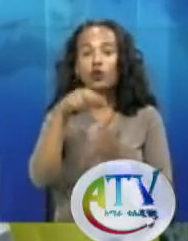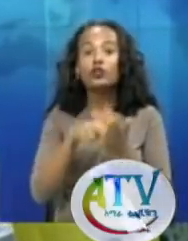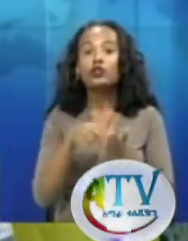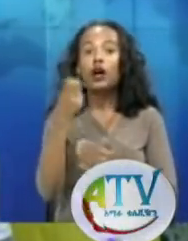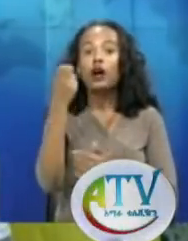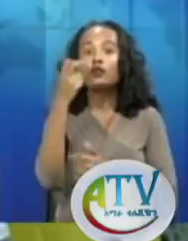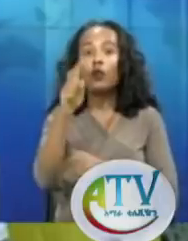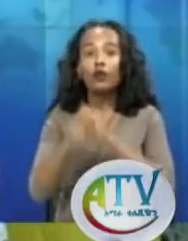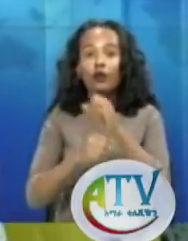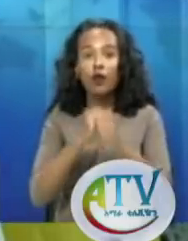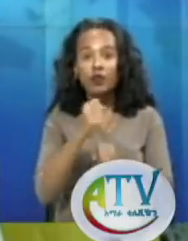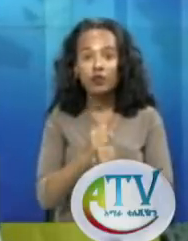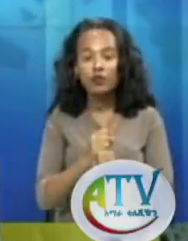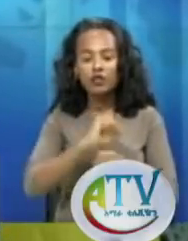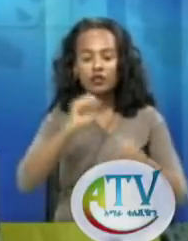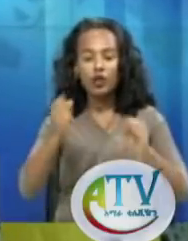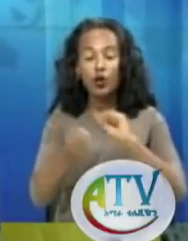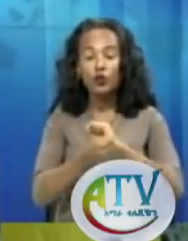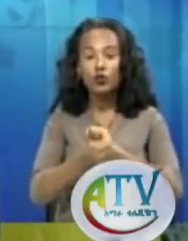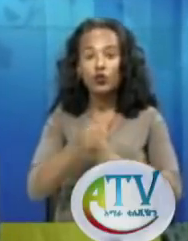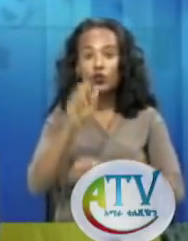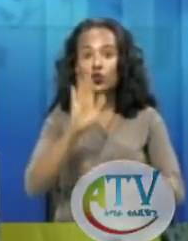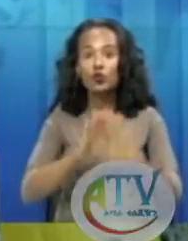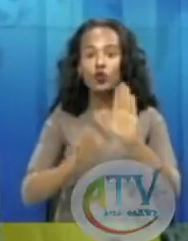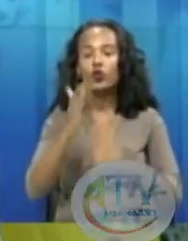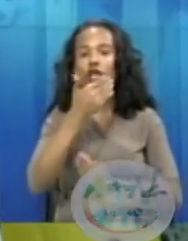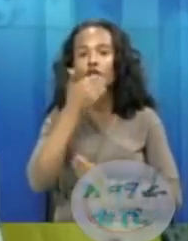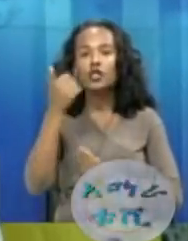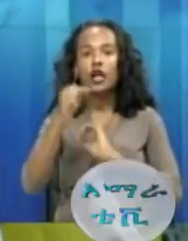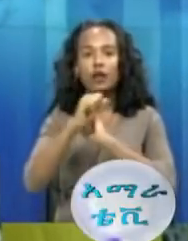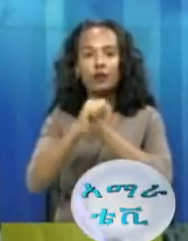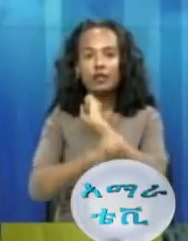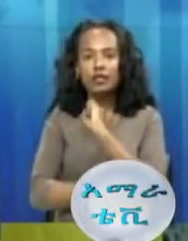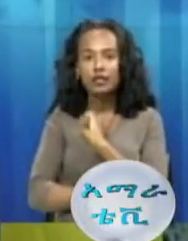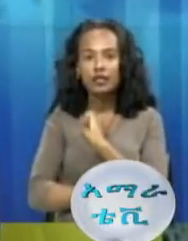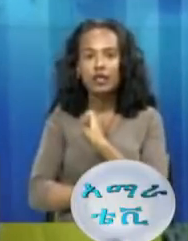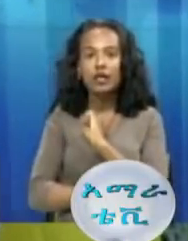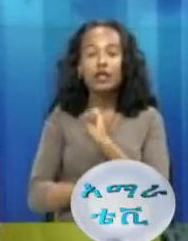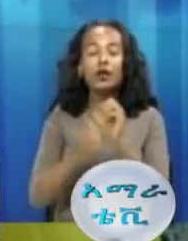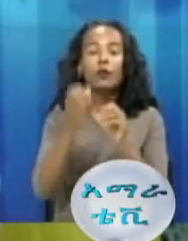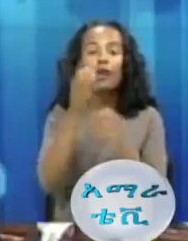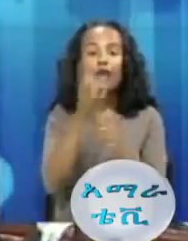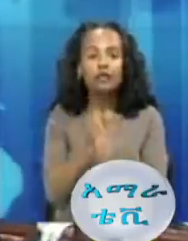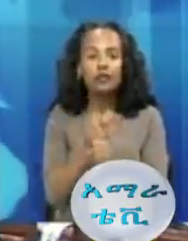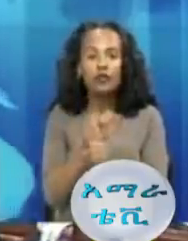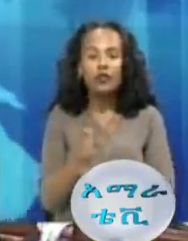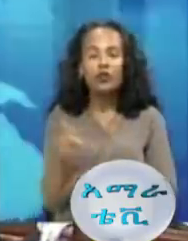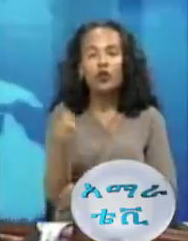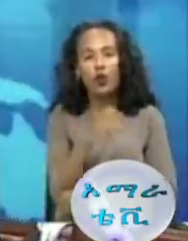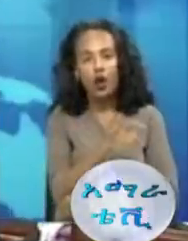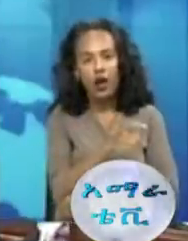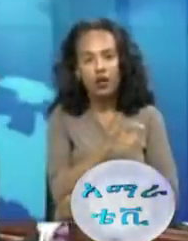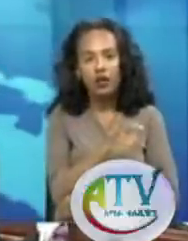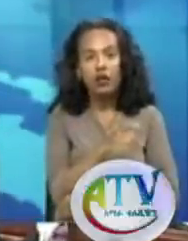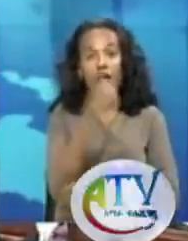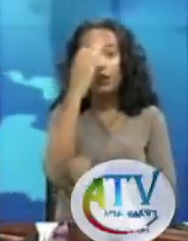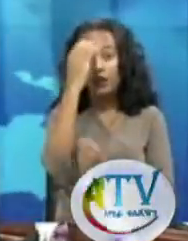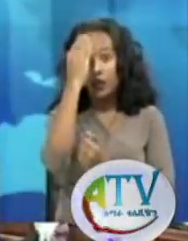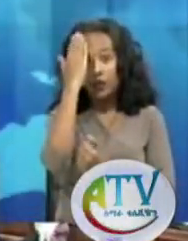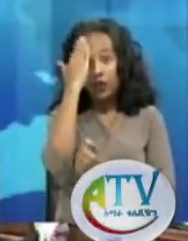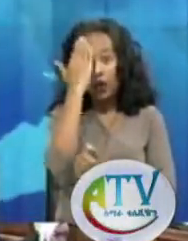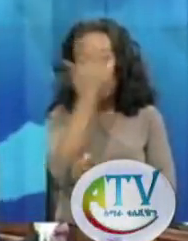2012 ዓመተ ምህረት የለውጡን ጉዞ የተሻለ መሰረት የምናስይዝበት ይሆናል።